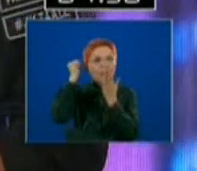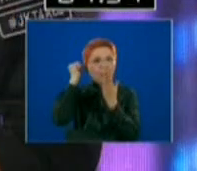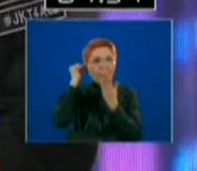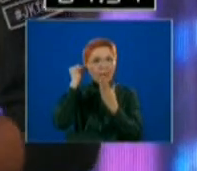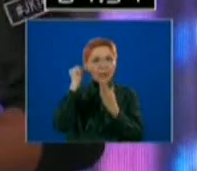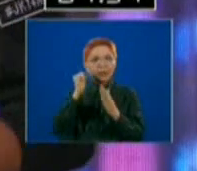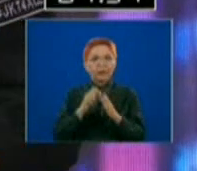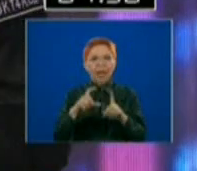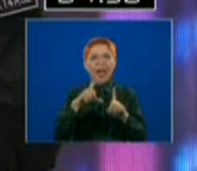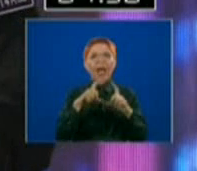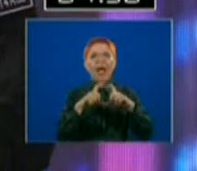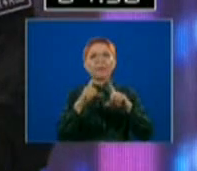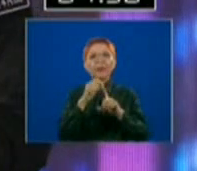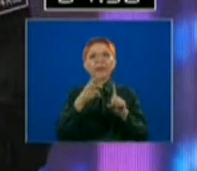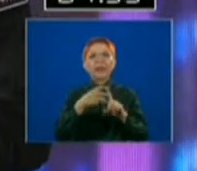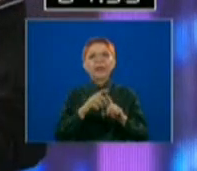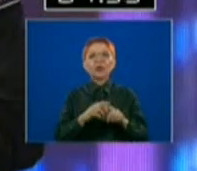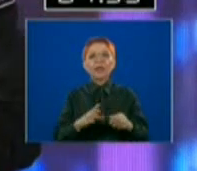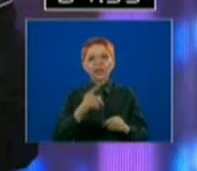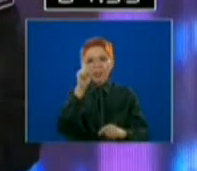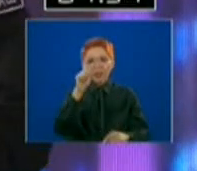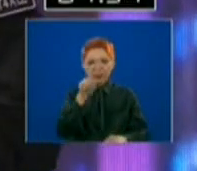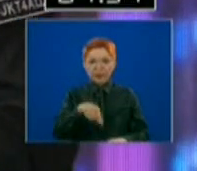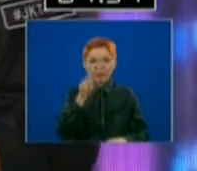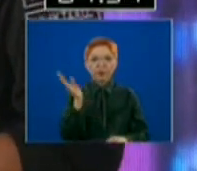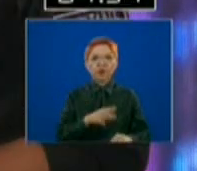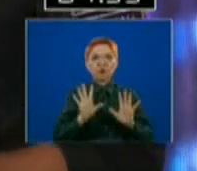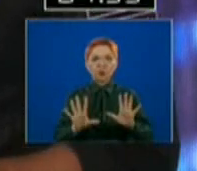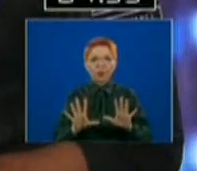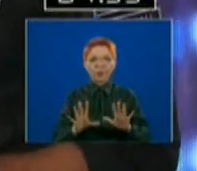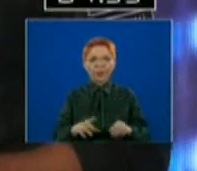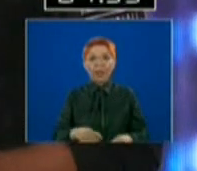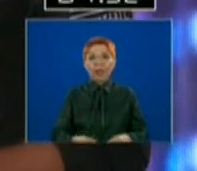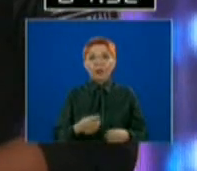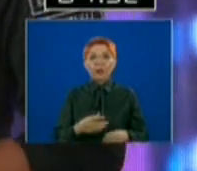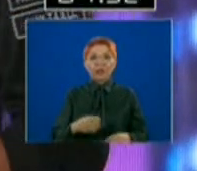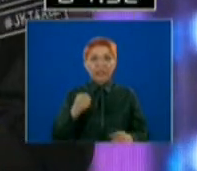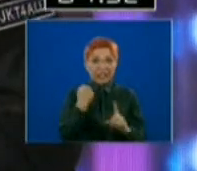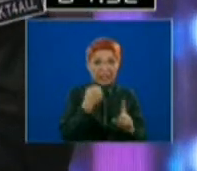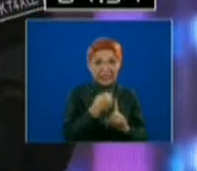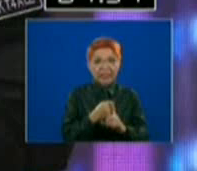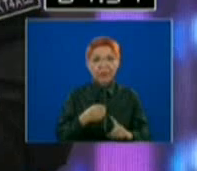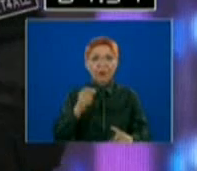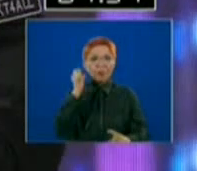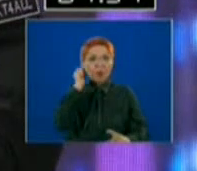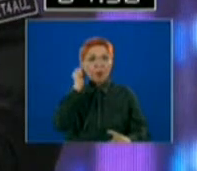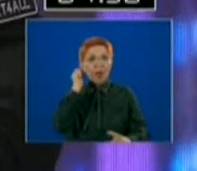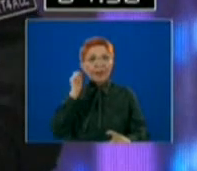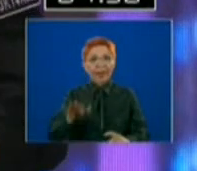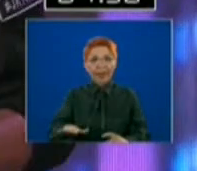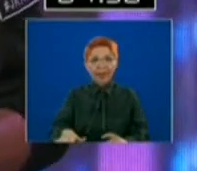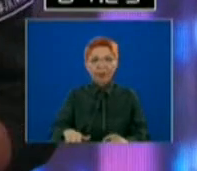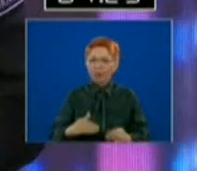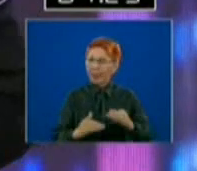Tetapi sebetulnya di Agus Silvi itu bisa ditutupi karena ada Pak Silvi. Pak Silvi kan adalah seorang